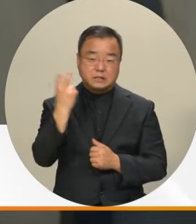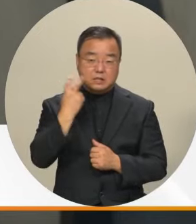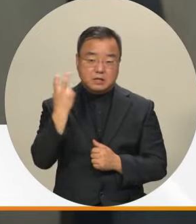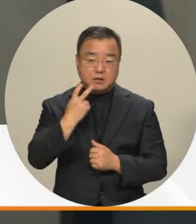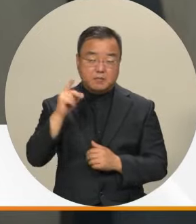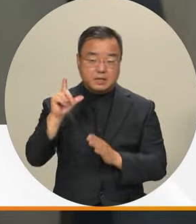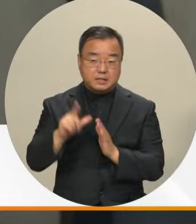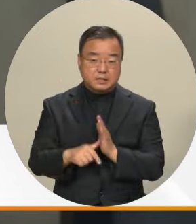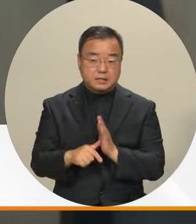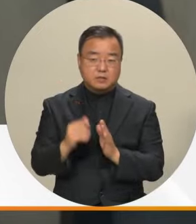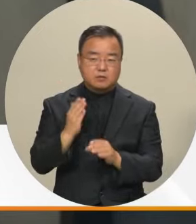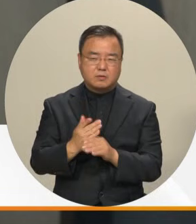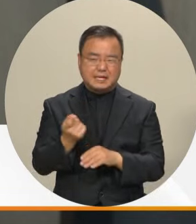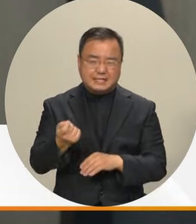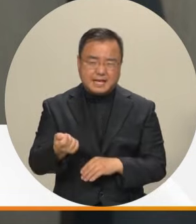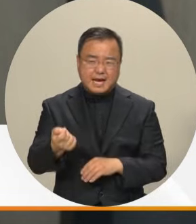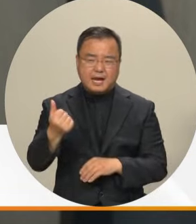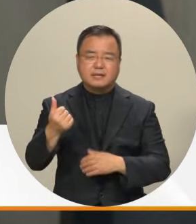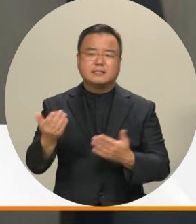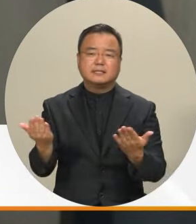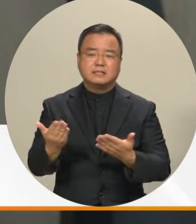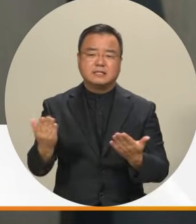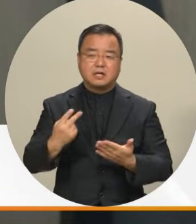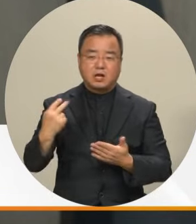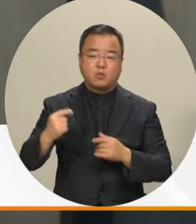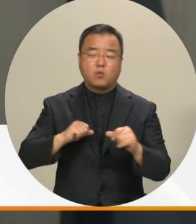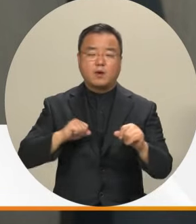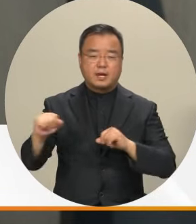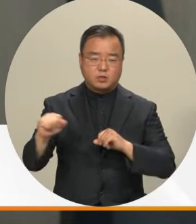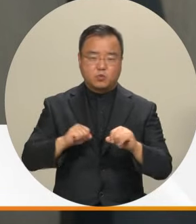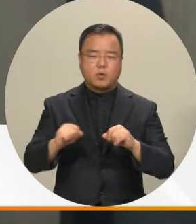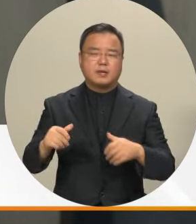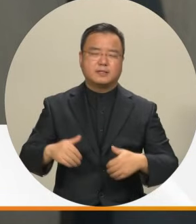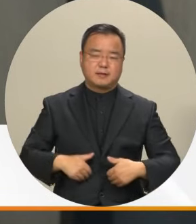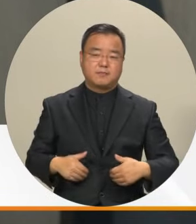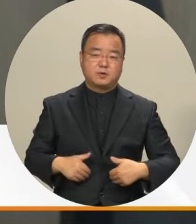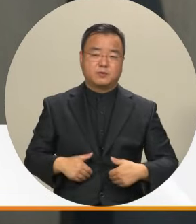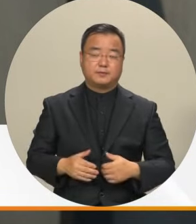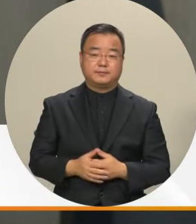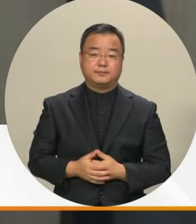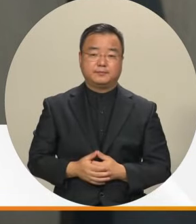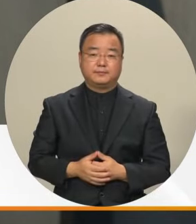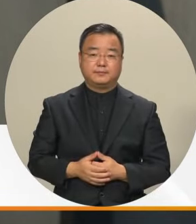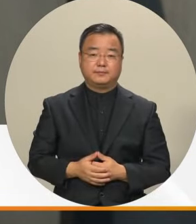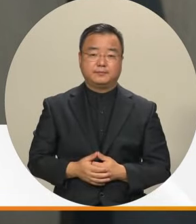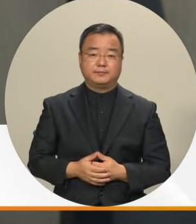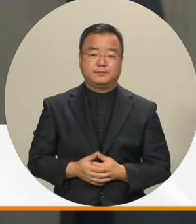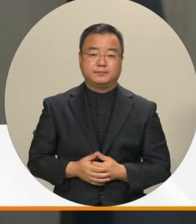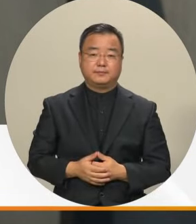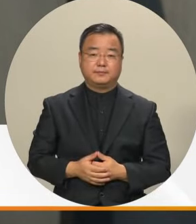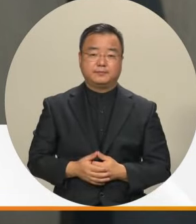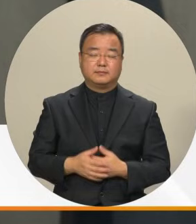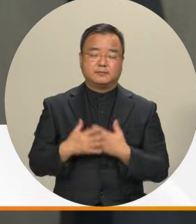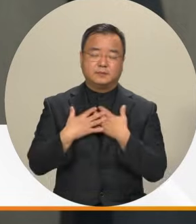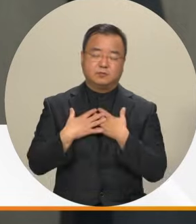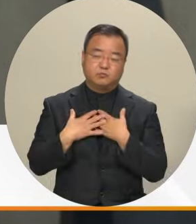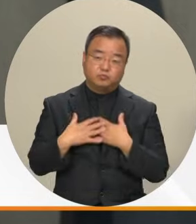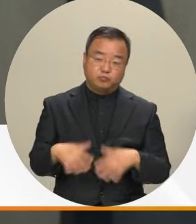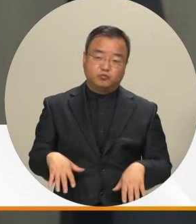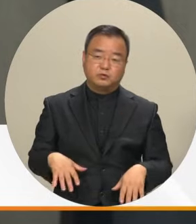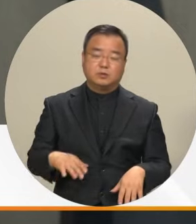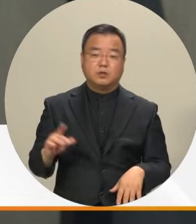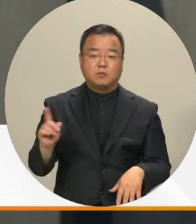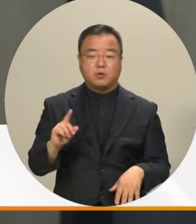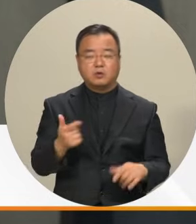시간에네 작은 거에도 행동 액션하는게 필요하다고 생각합니다이 무기력이게 뭐 여러